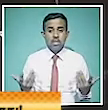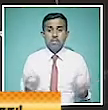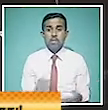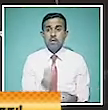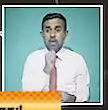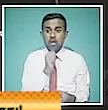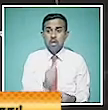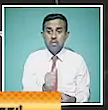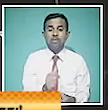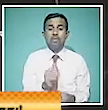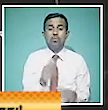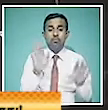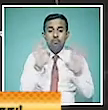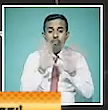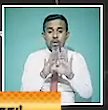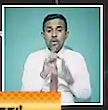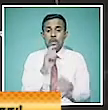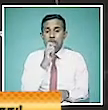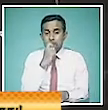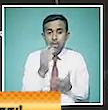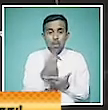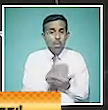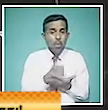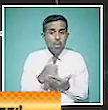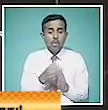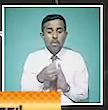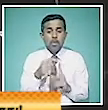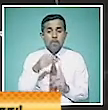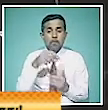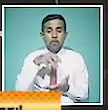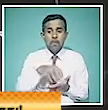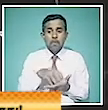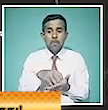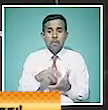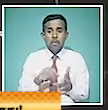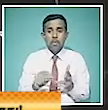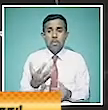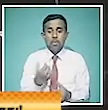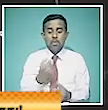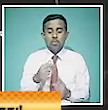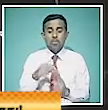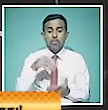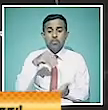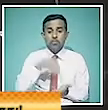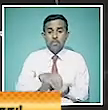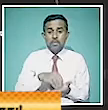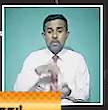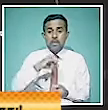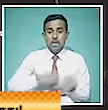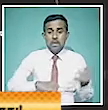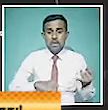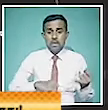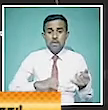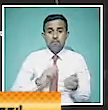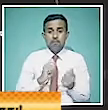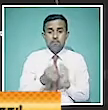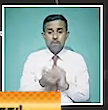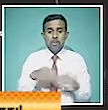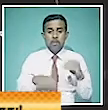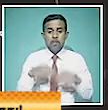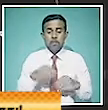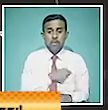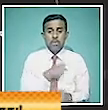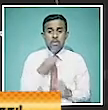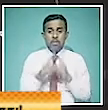எல்லோருக்கும் தேவை உள்ளூராட்சி சபை, அதனை மூடி மறைத்து விட்டு பிரதேச செயலகத்தை பிரிக்க வேண்டும் என்று அரசியல்வாதிகள் பேசிக் கொண்டிருப்பது வேடிக்கையாக